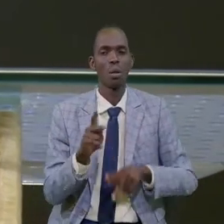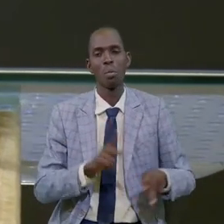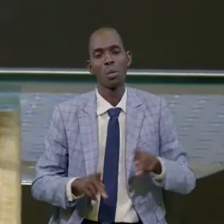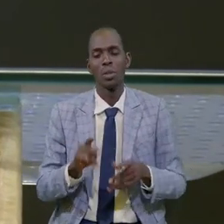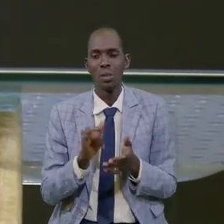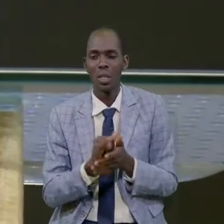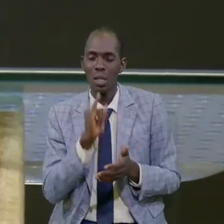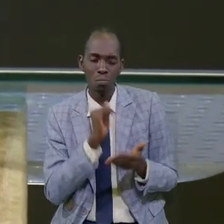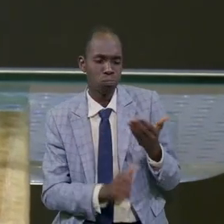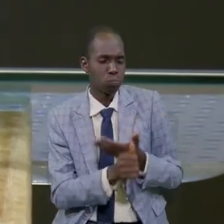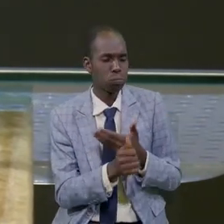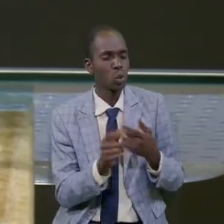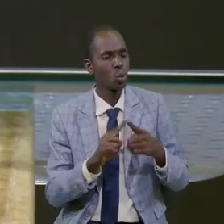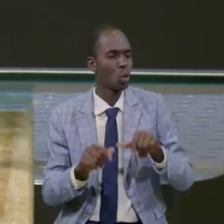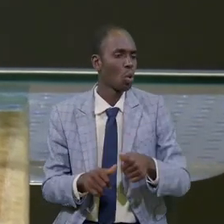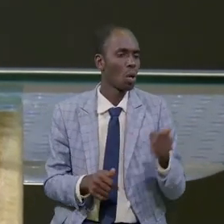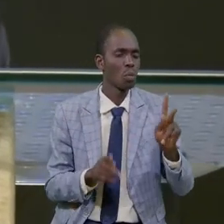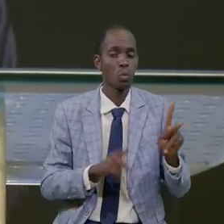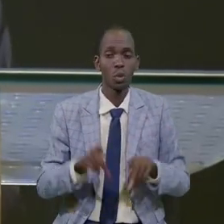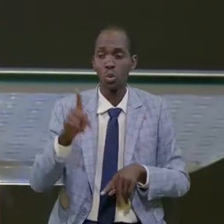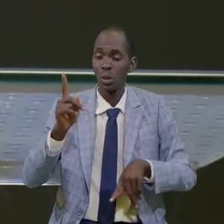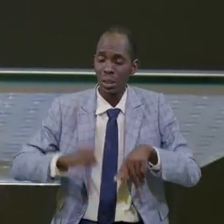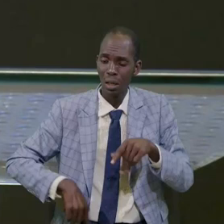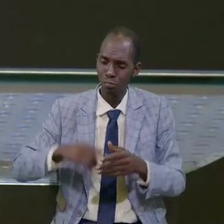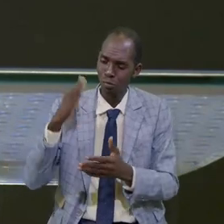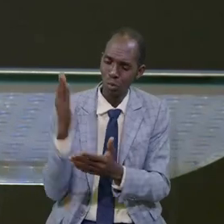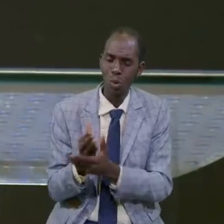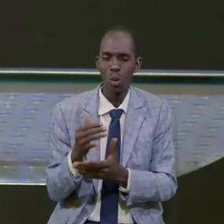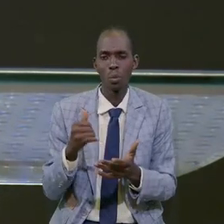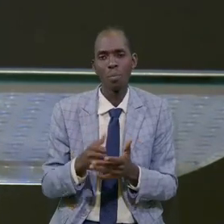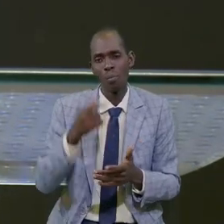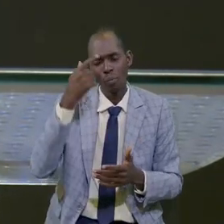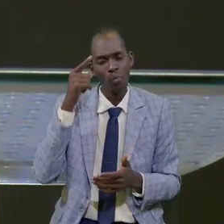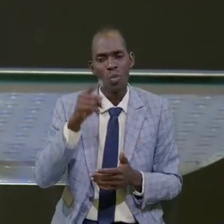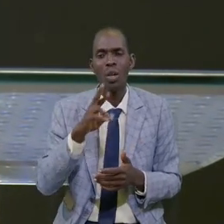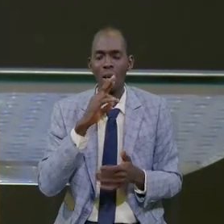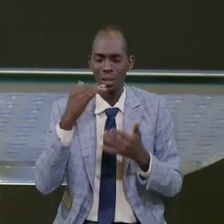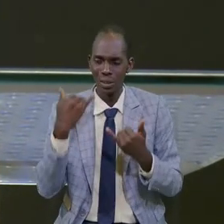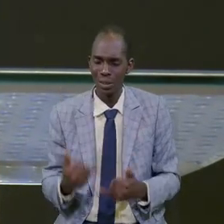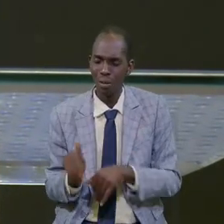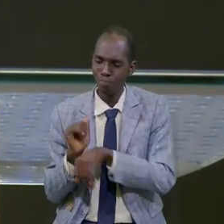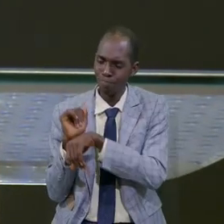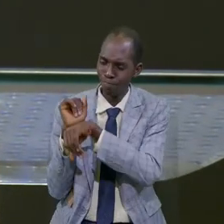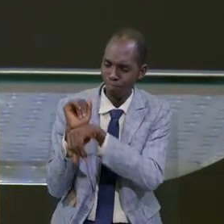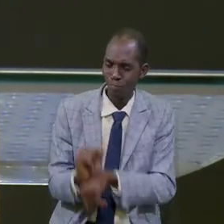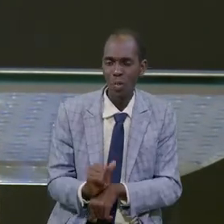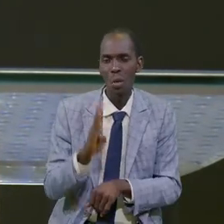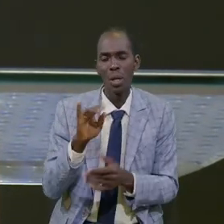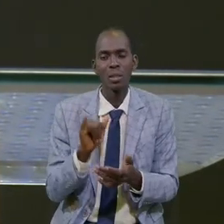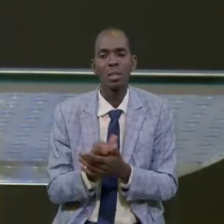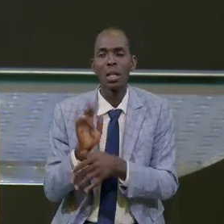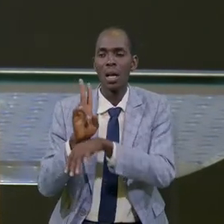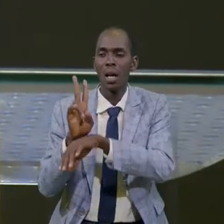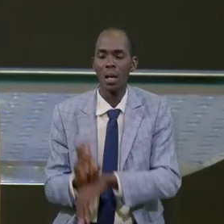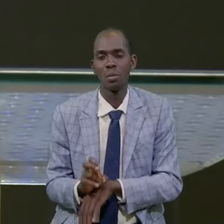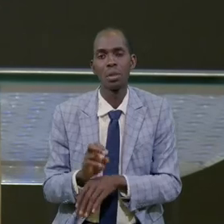dangereuse, et tu ne peux plus t'en débarrasser et tu t'es asservi sous le pouvoir de ce